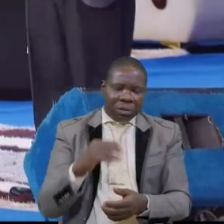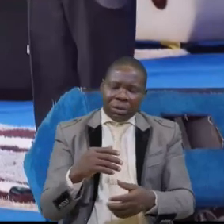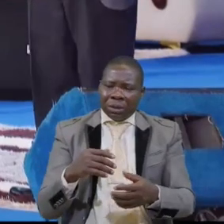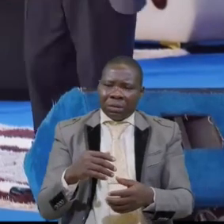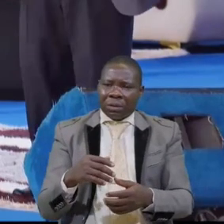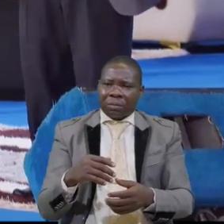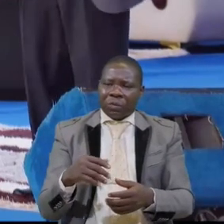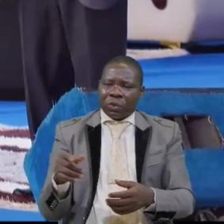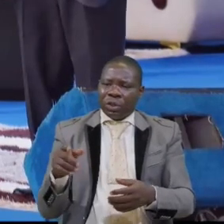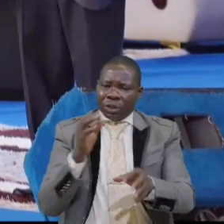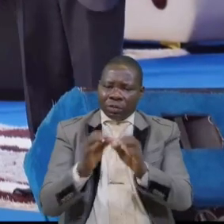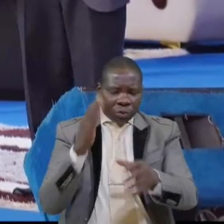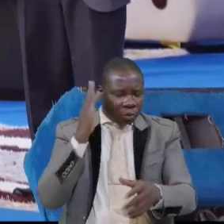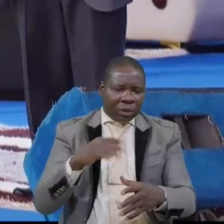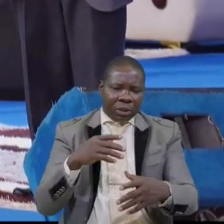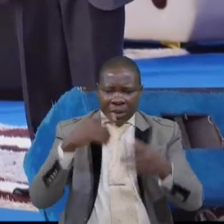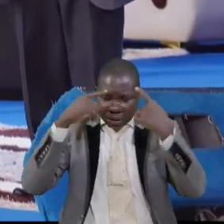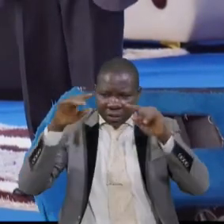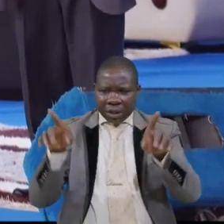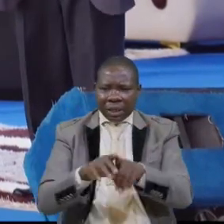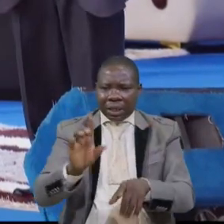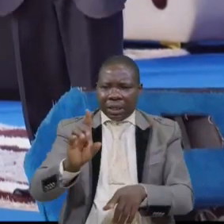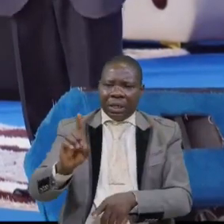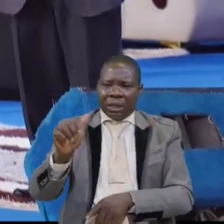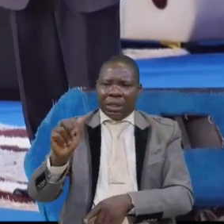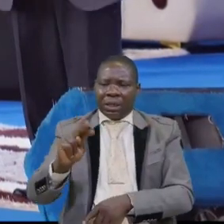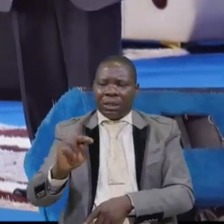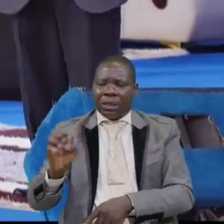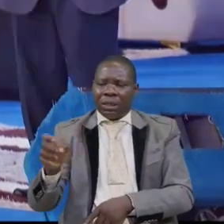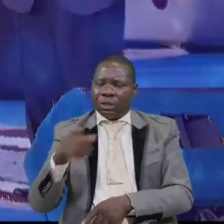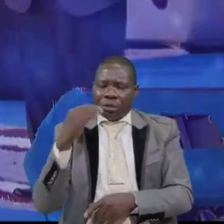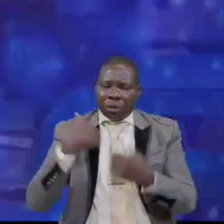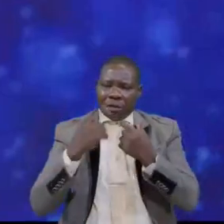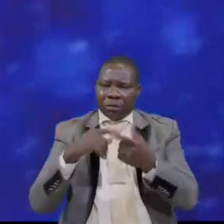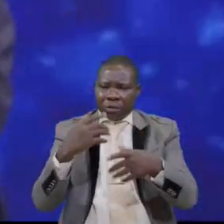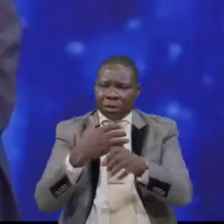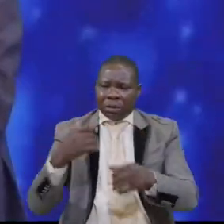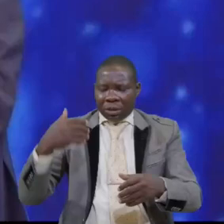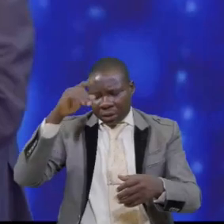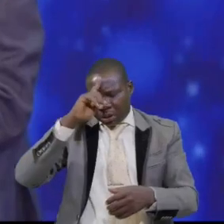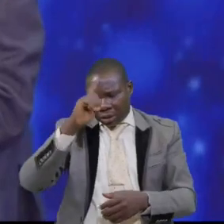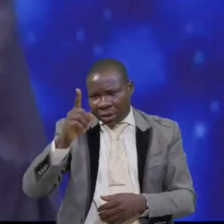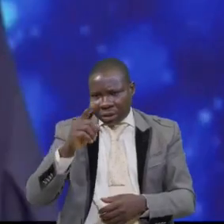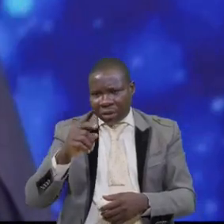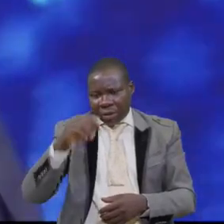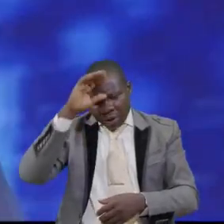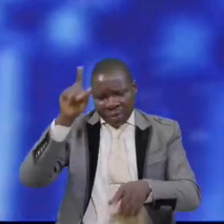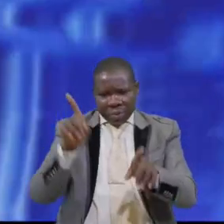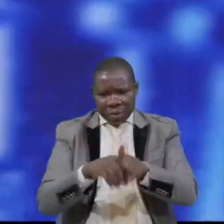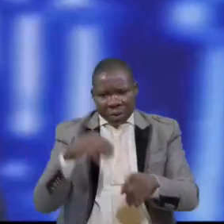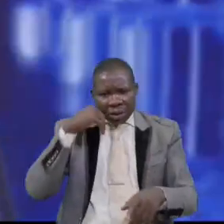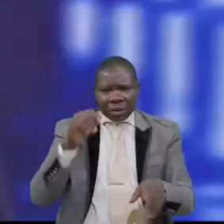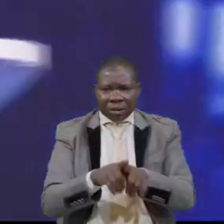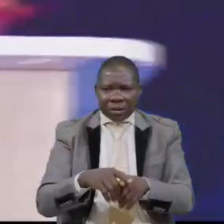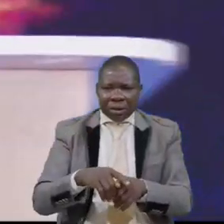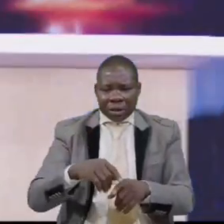initiatives. Voyez, tous ces jeunes-là, frères et sœurs, filles et filles, fils et filles, ils ont pris